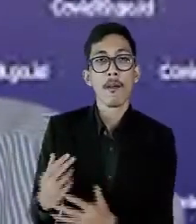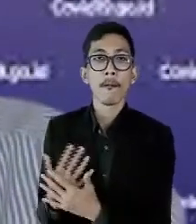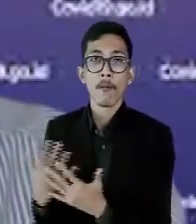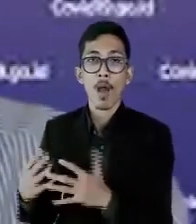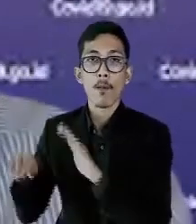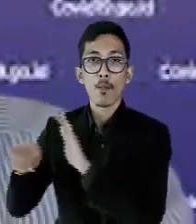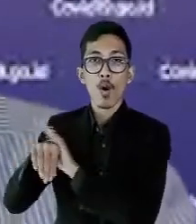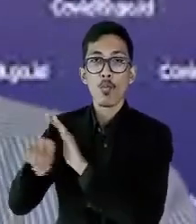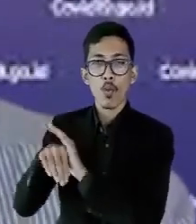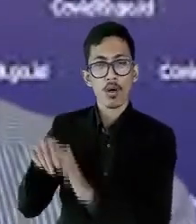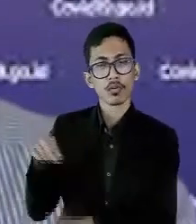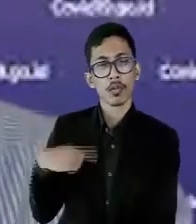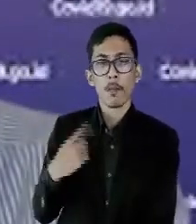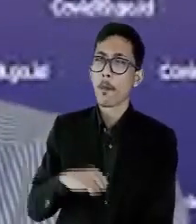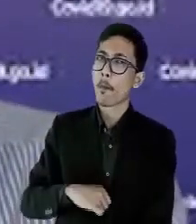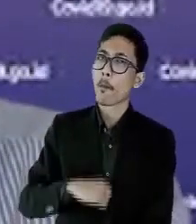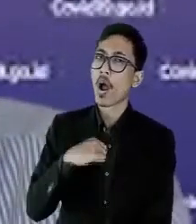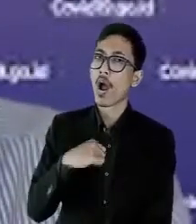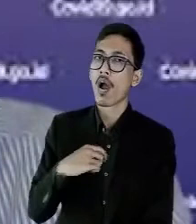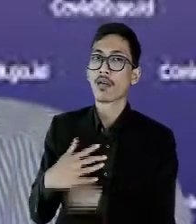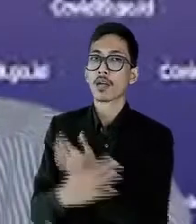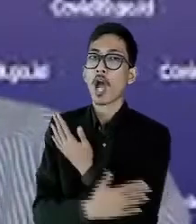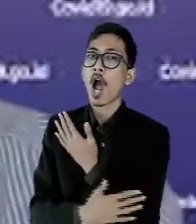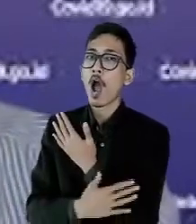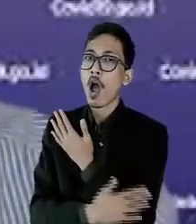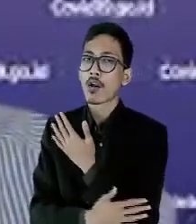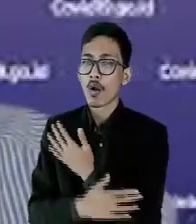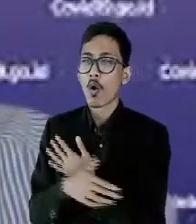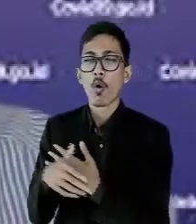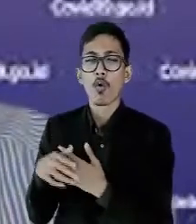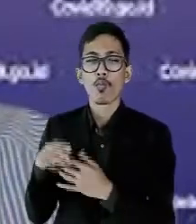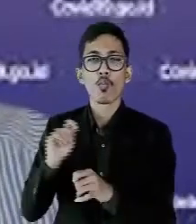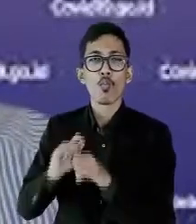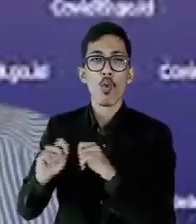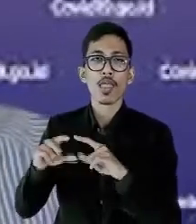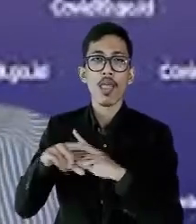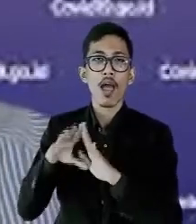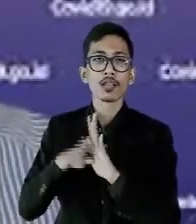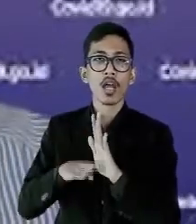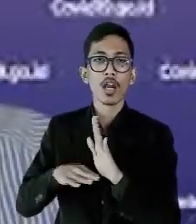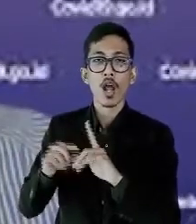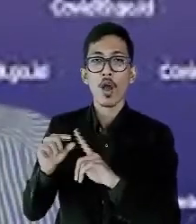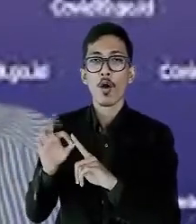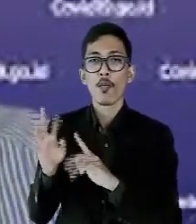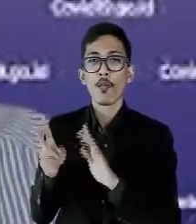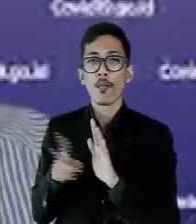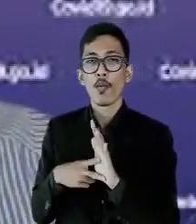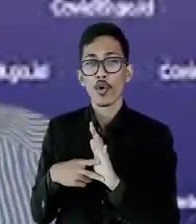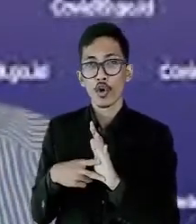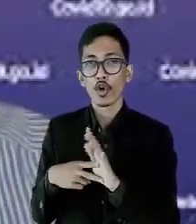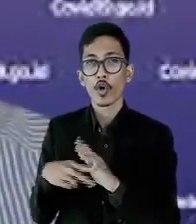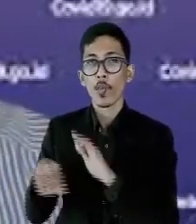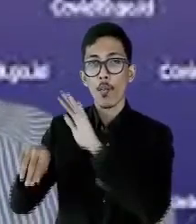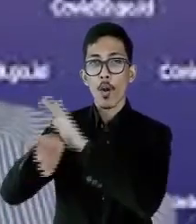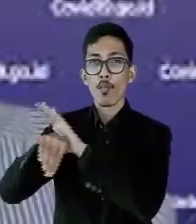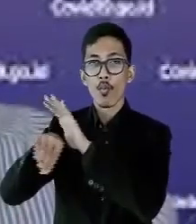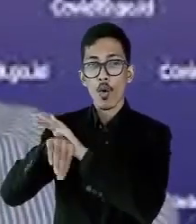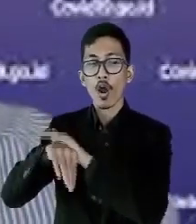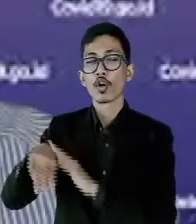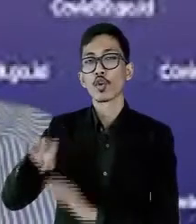semua bangga negara ini bisa menyelenggarakan PON Papua